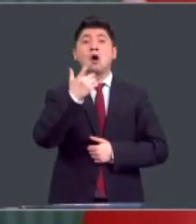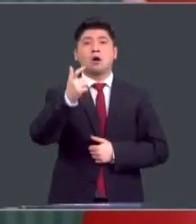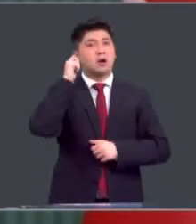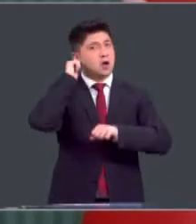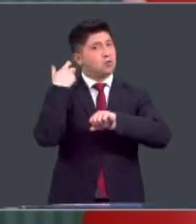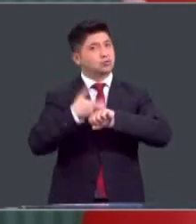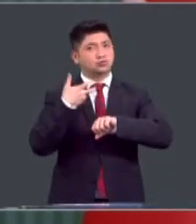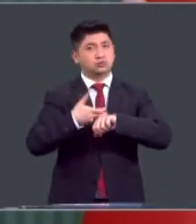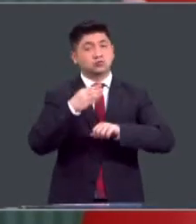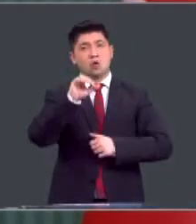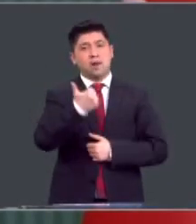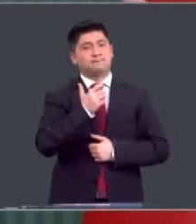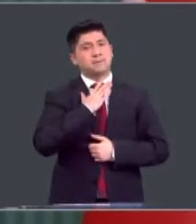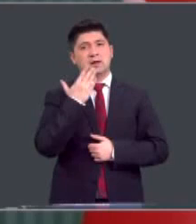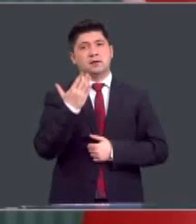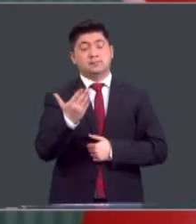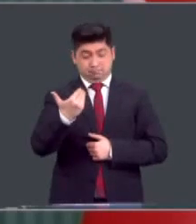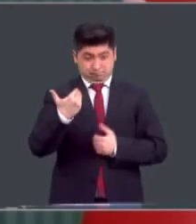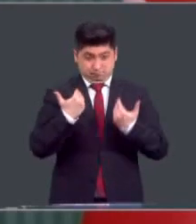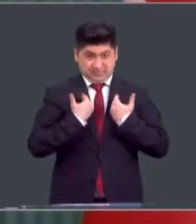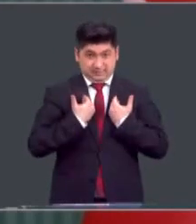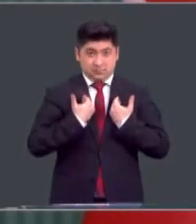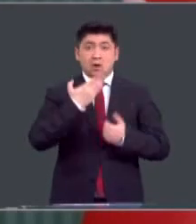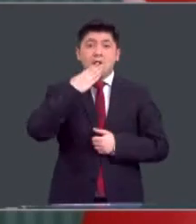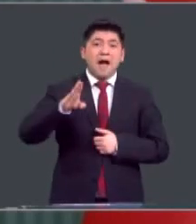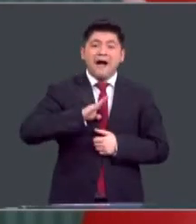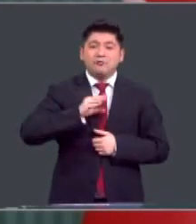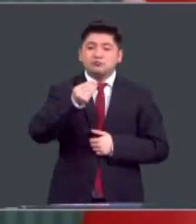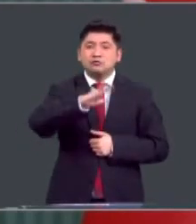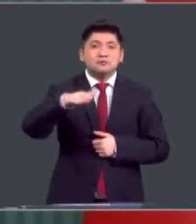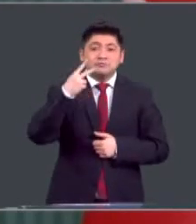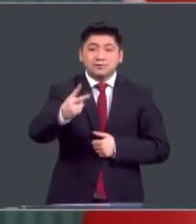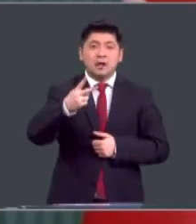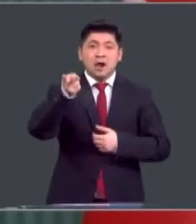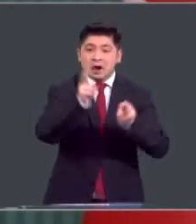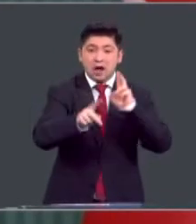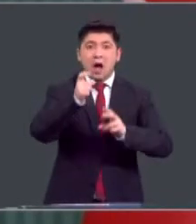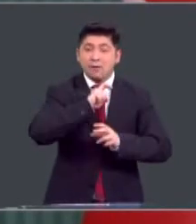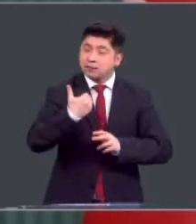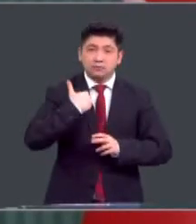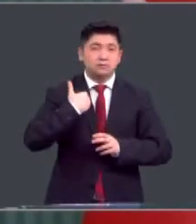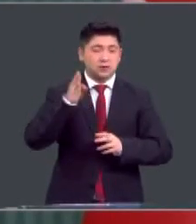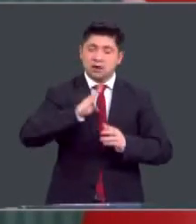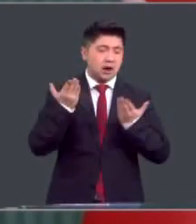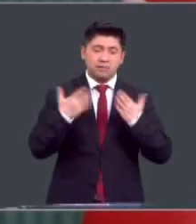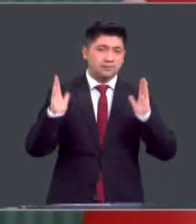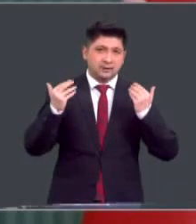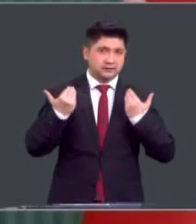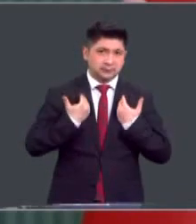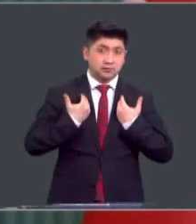Allah muhafaza önemli bizim yavrularımızın kaybına tahammülümüz olamaz